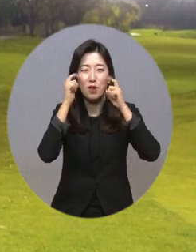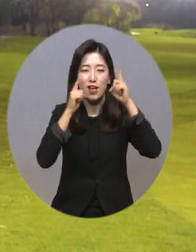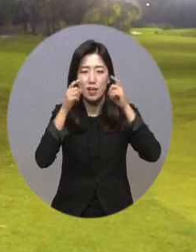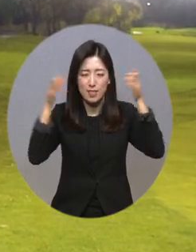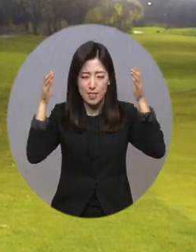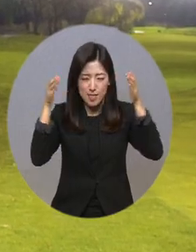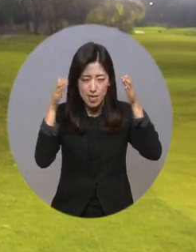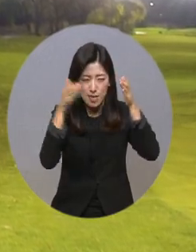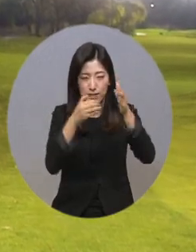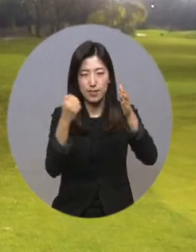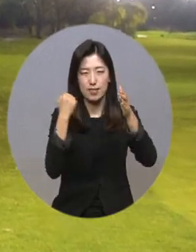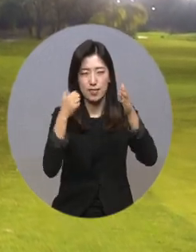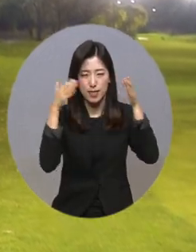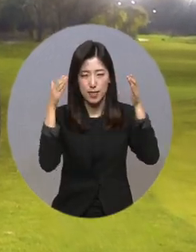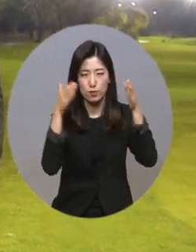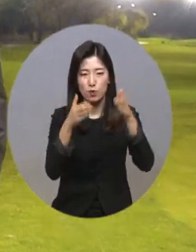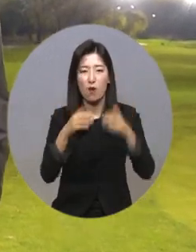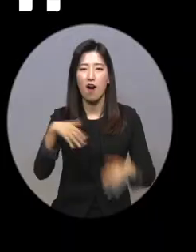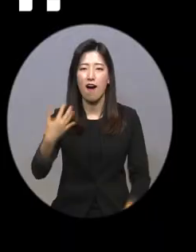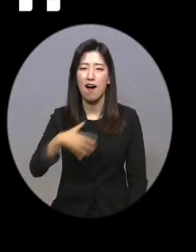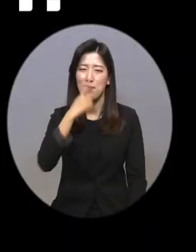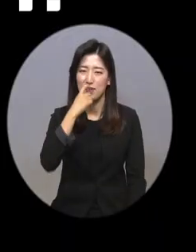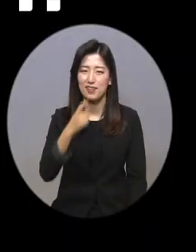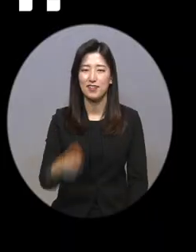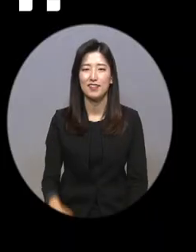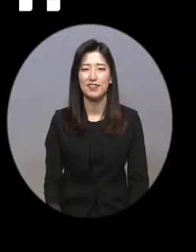약 대단하죠 멋집니다